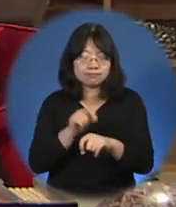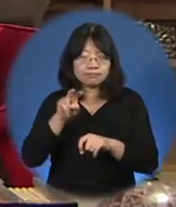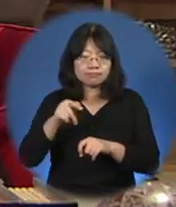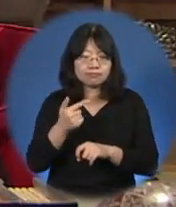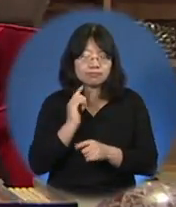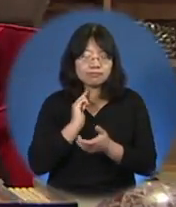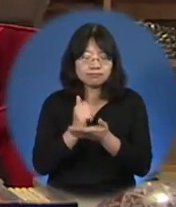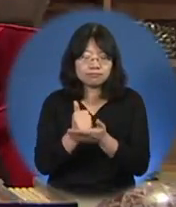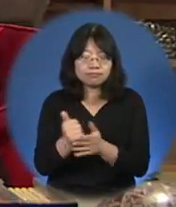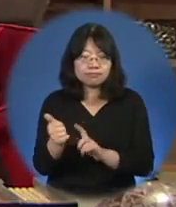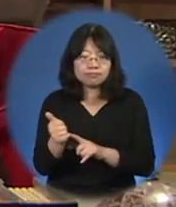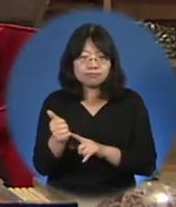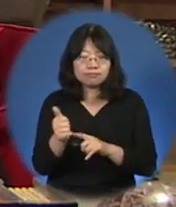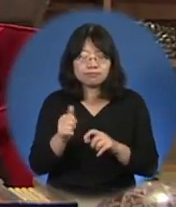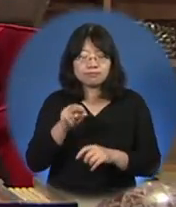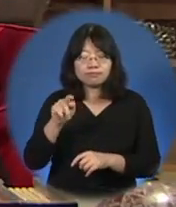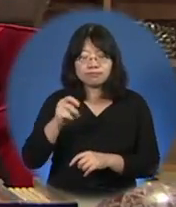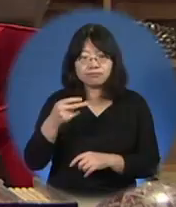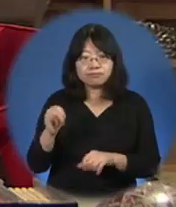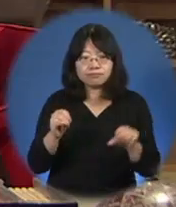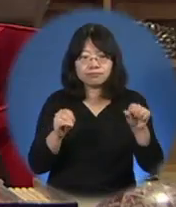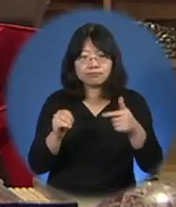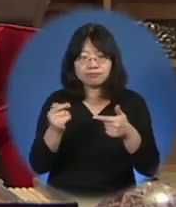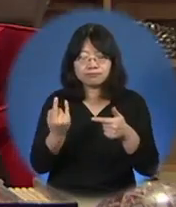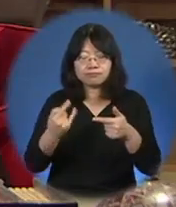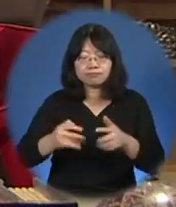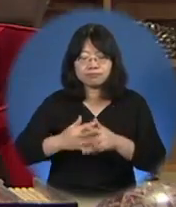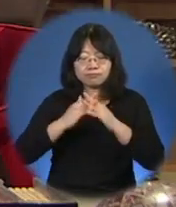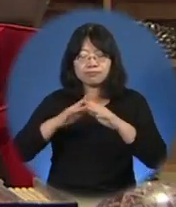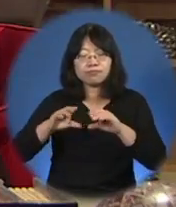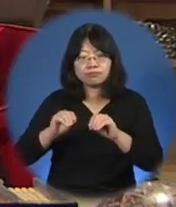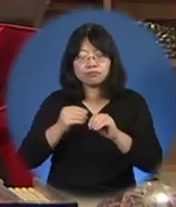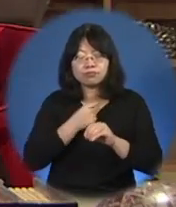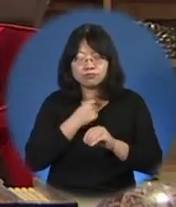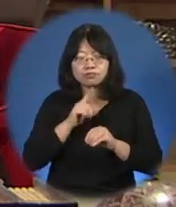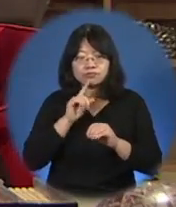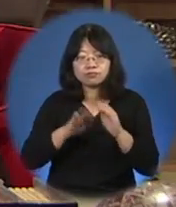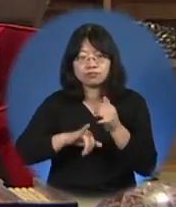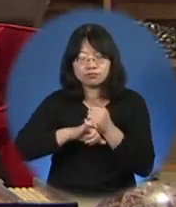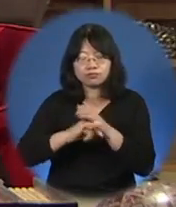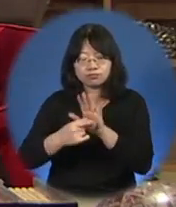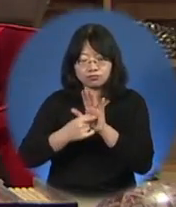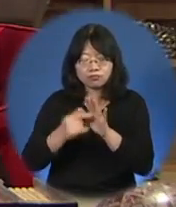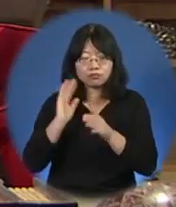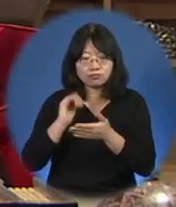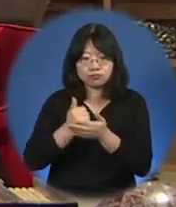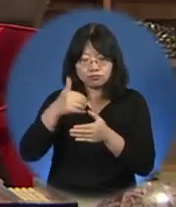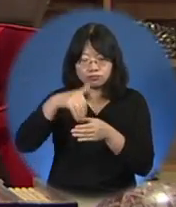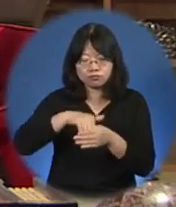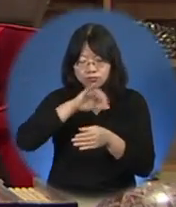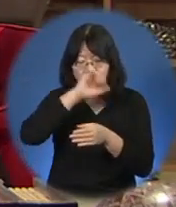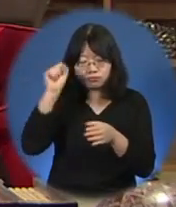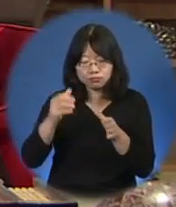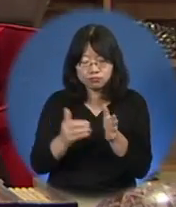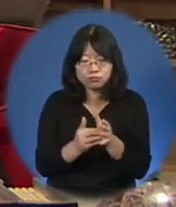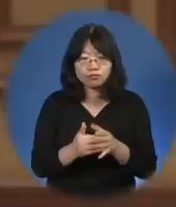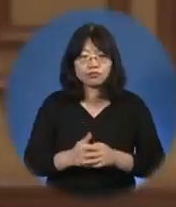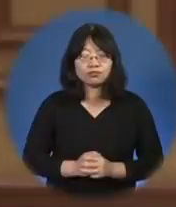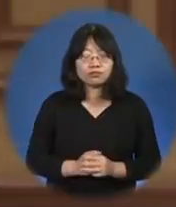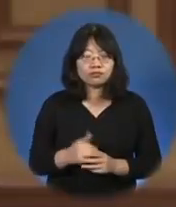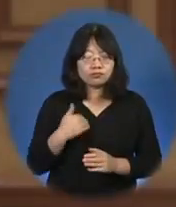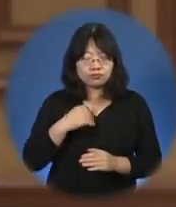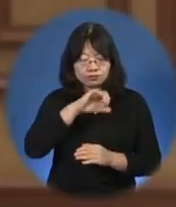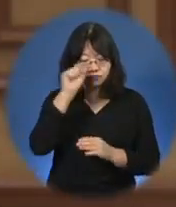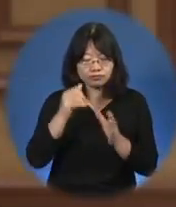문재인 대통령은 신고리 5.6호기 건설 중단하겠다 네. 이런 공약을 내걸고 대통령 선거에서 당선되지 않았습니까? 그렇습니다.